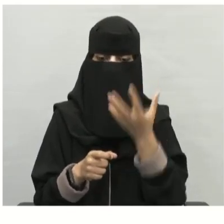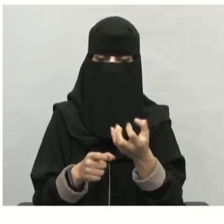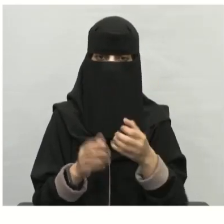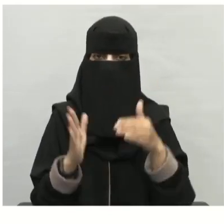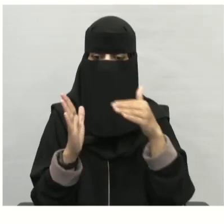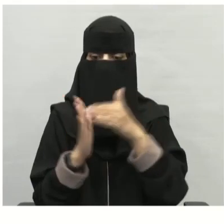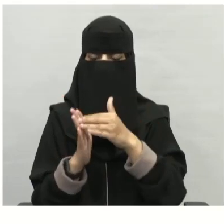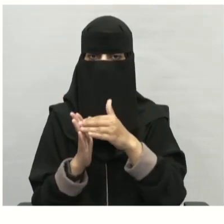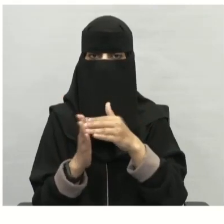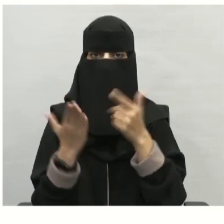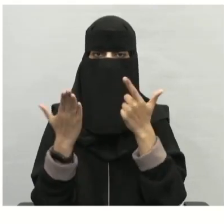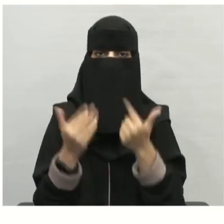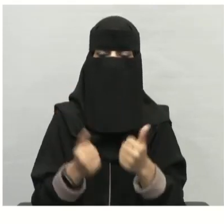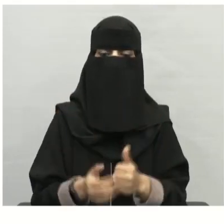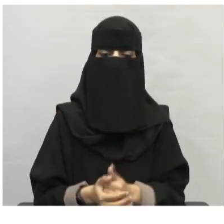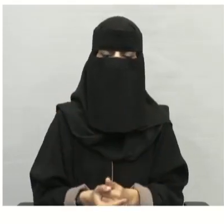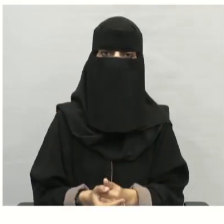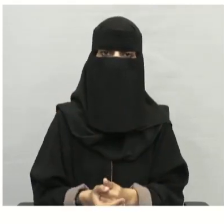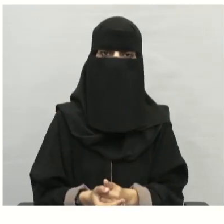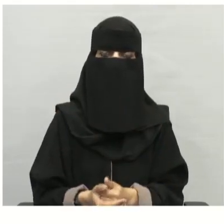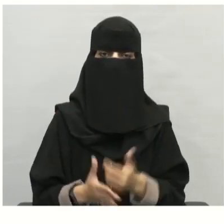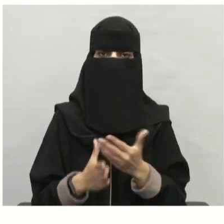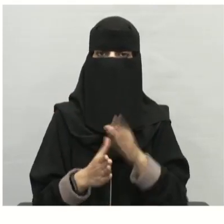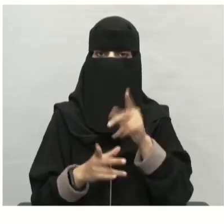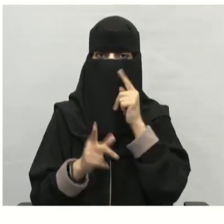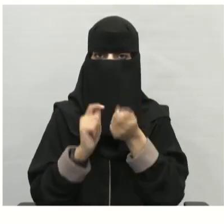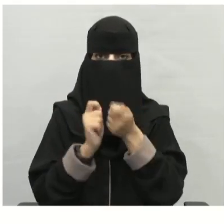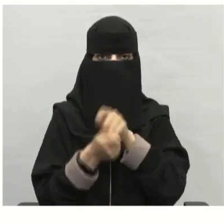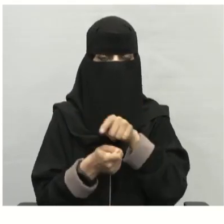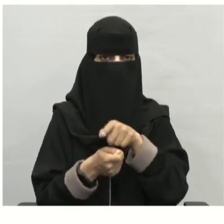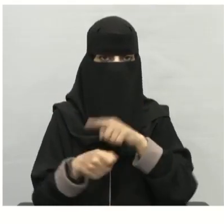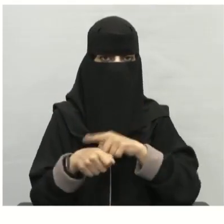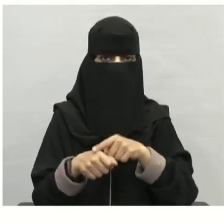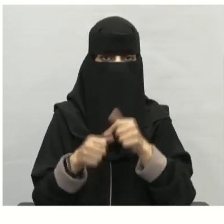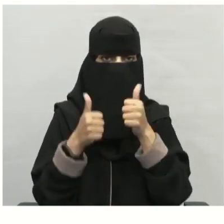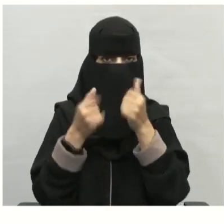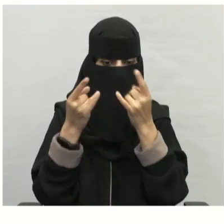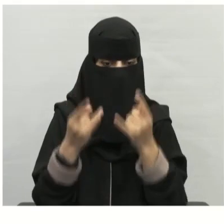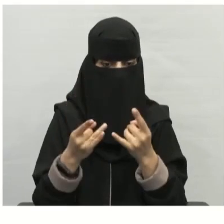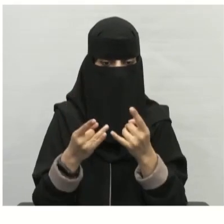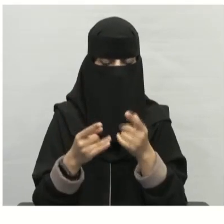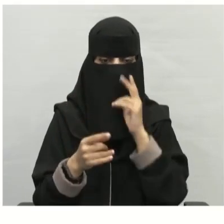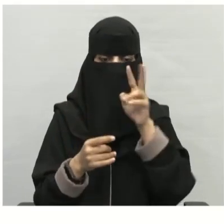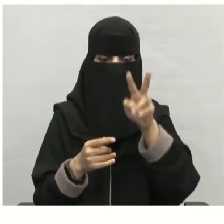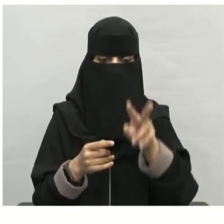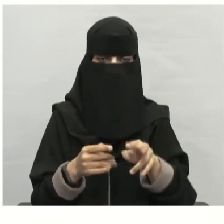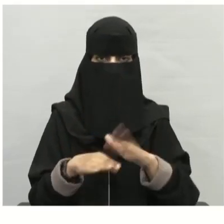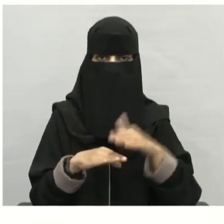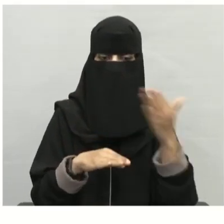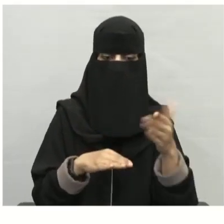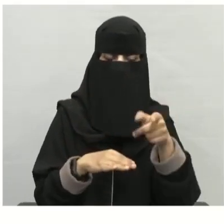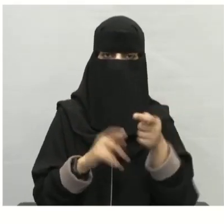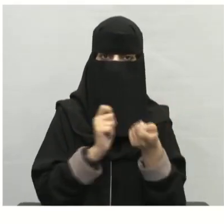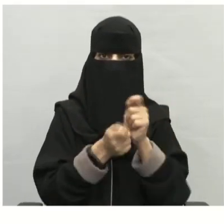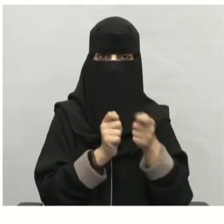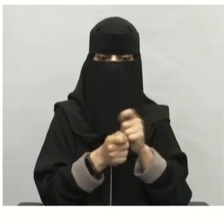عطله او اجازه نهايه الاسبوع كيف نستطيع ان نحولها الى عاده جيده امامك على يسارك هذا